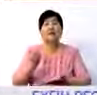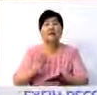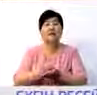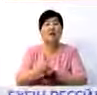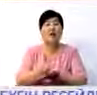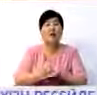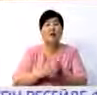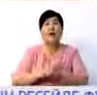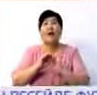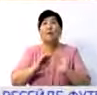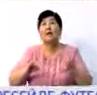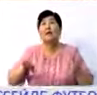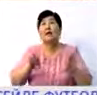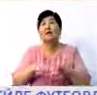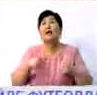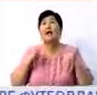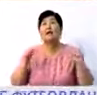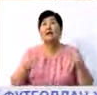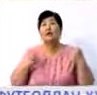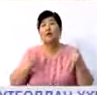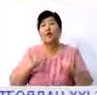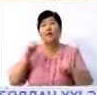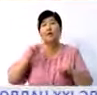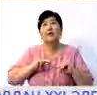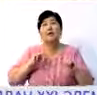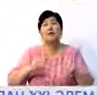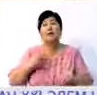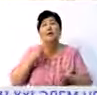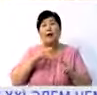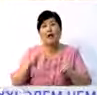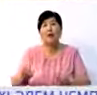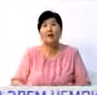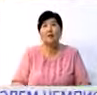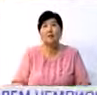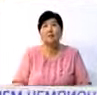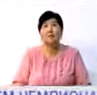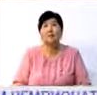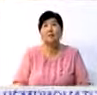негізделді. Балалардың үйлесімді шынығуы білікті мамандардың бақылауында.